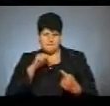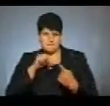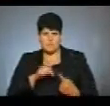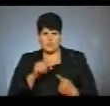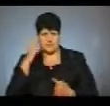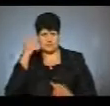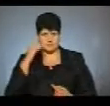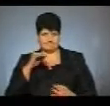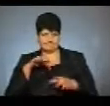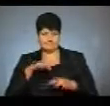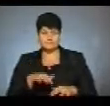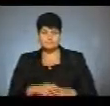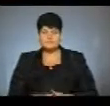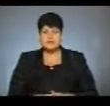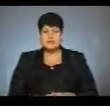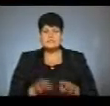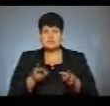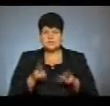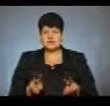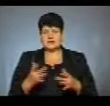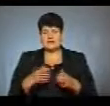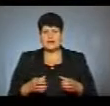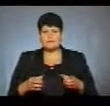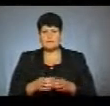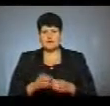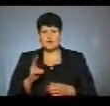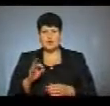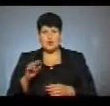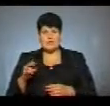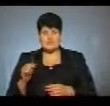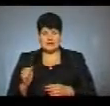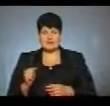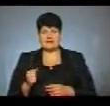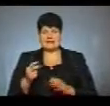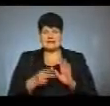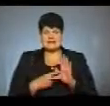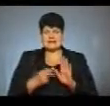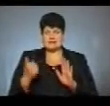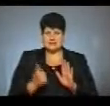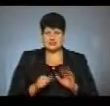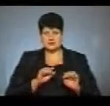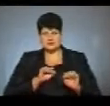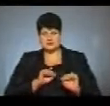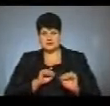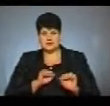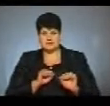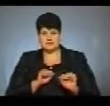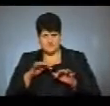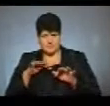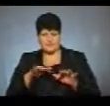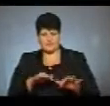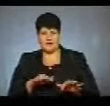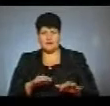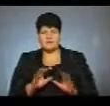наступ. Залишивши коло Збаража кілька полків козаків, які тримали 7 тижнів облогу, Богдан Хмельницький вирушає на зустріч